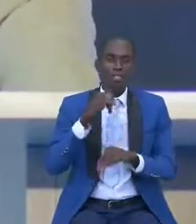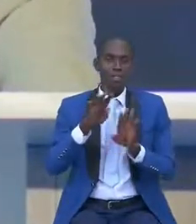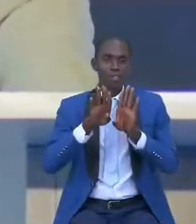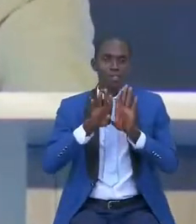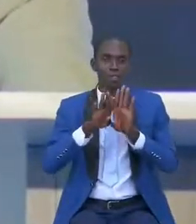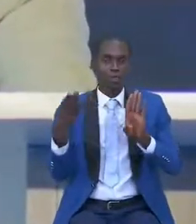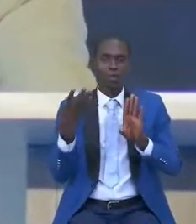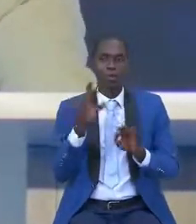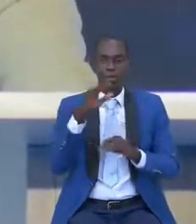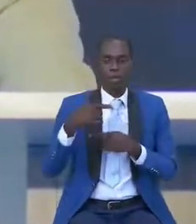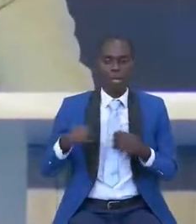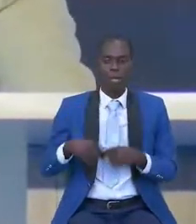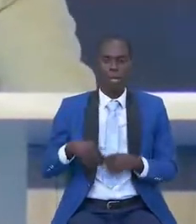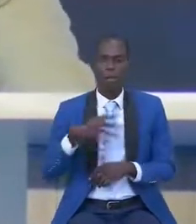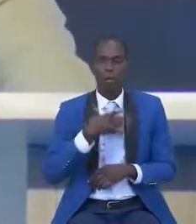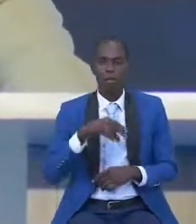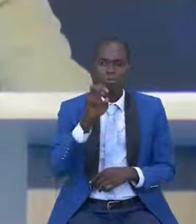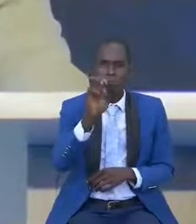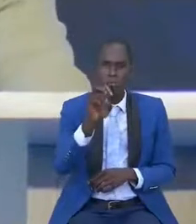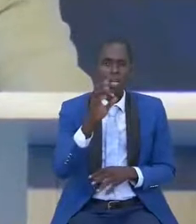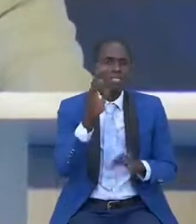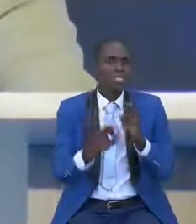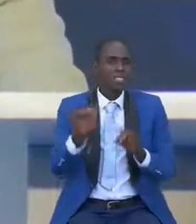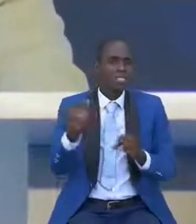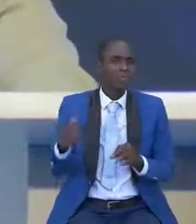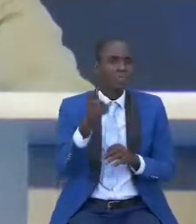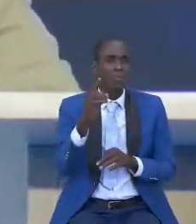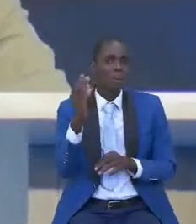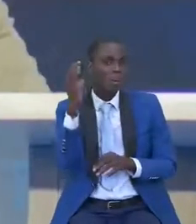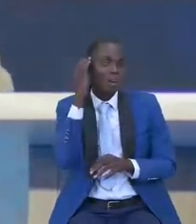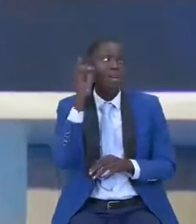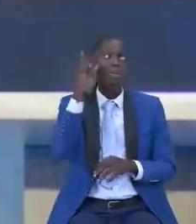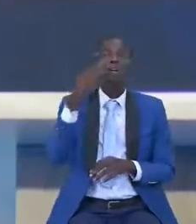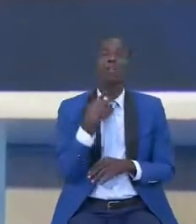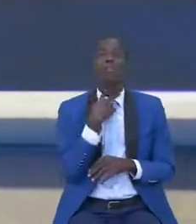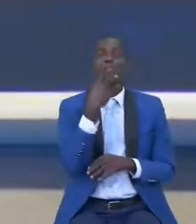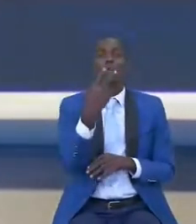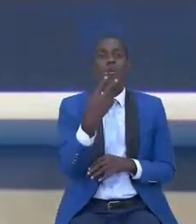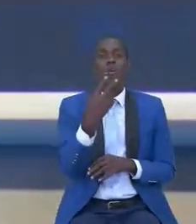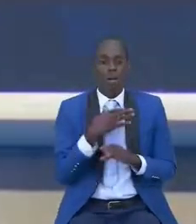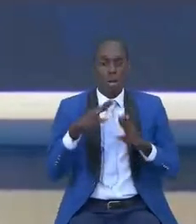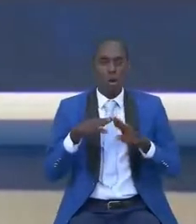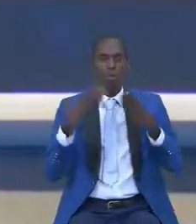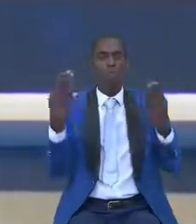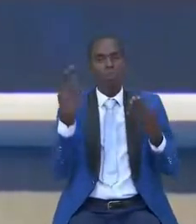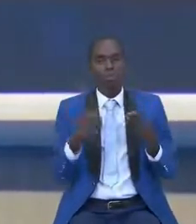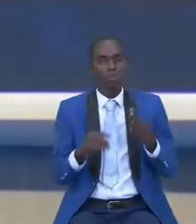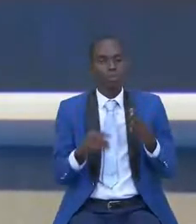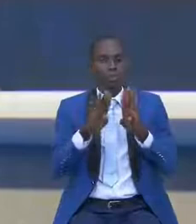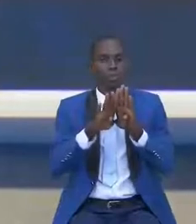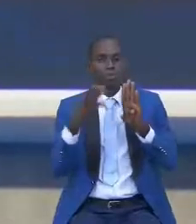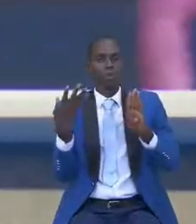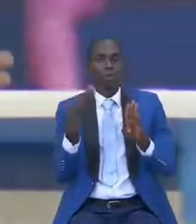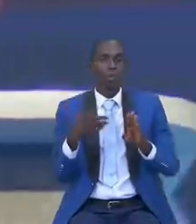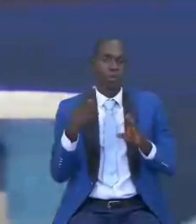Il est à la porte de ton cœur et il frappe. Et si quelqu'un entend la voix